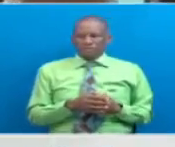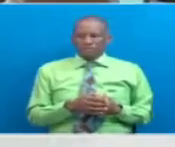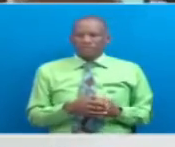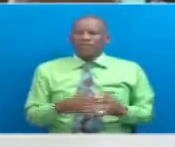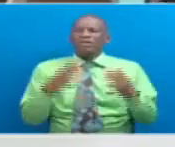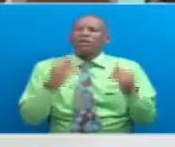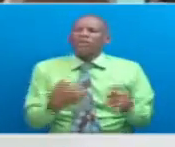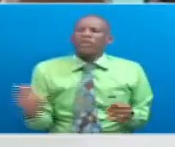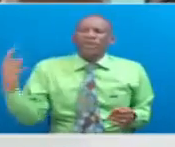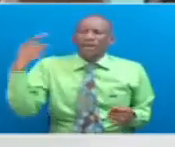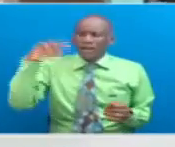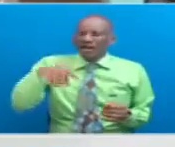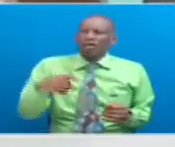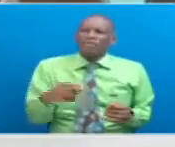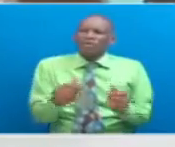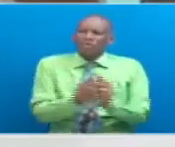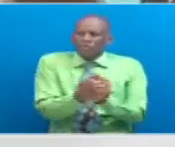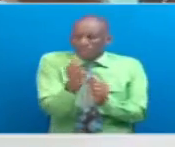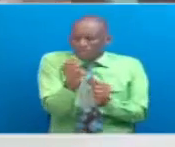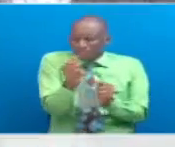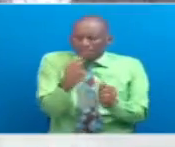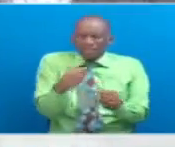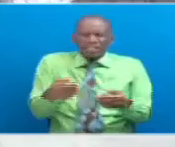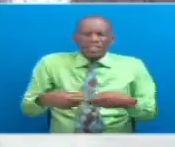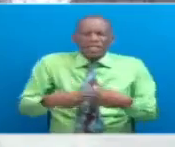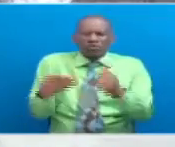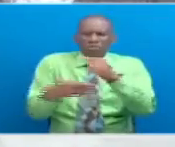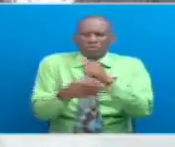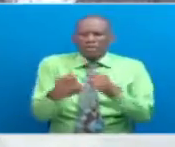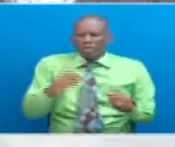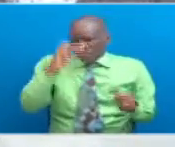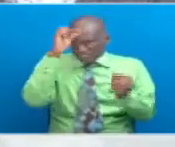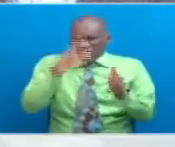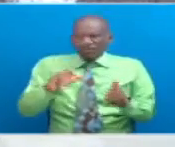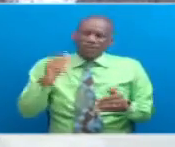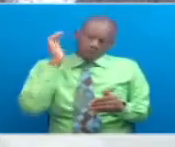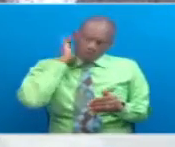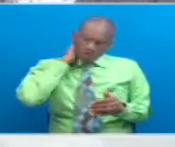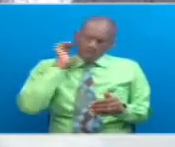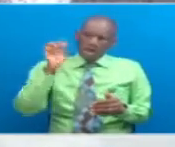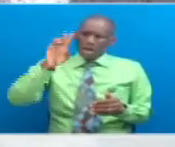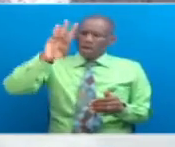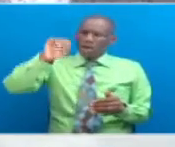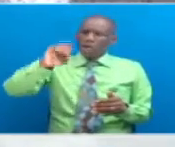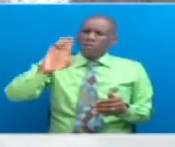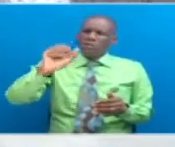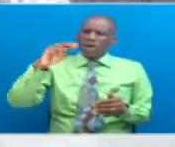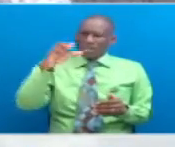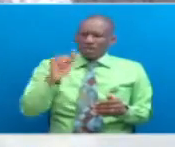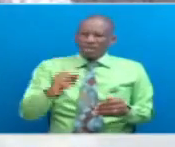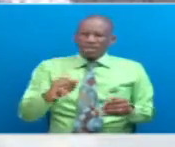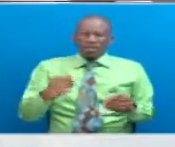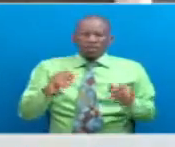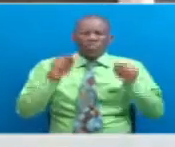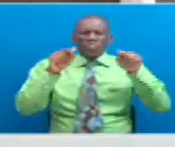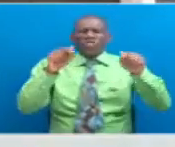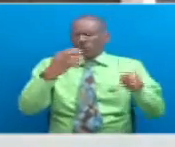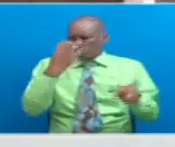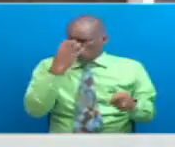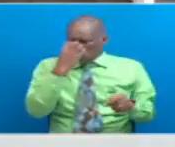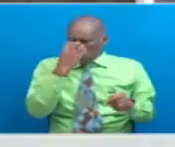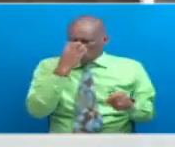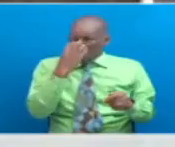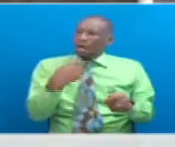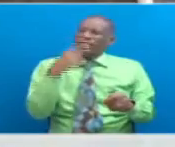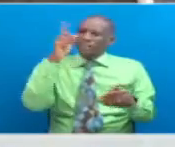Sasa wanakuja kwenu wakibeba pesa na magunia. Gavana wa Murang’a Mwangi wa Iria kwa upande wake alimlimbikizia lawama Ruto na kumtuhumu